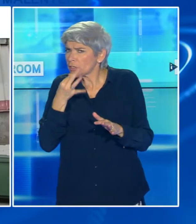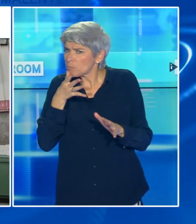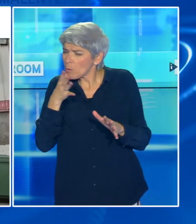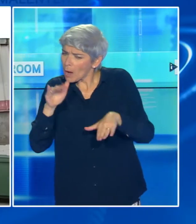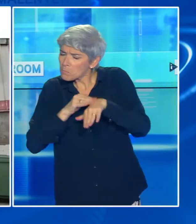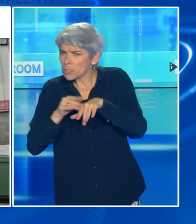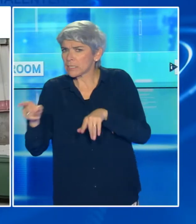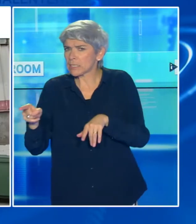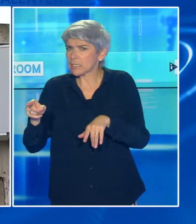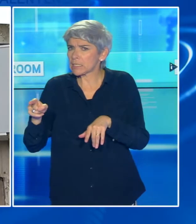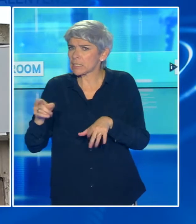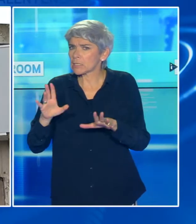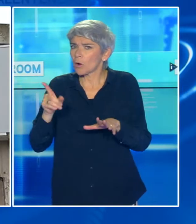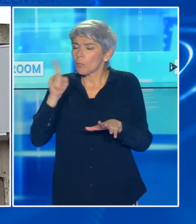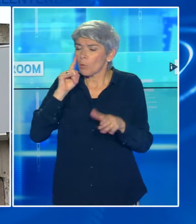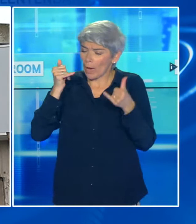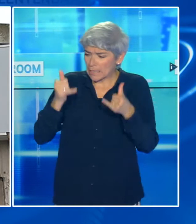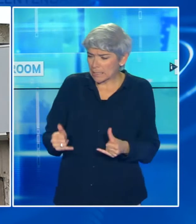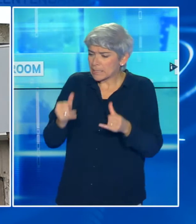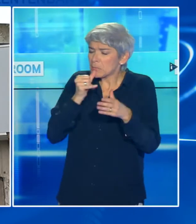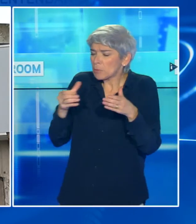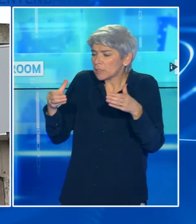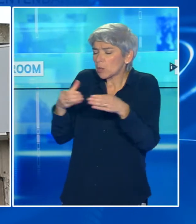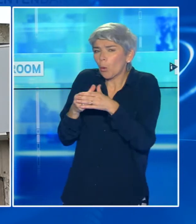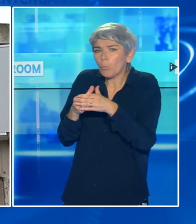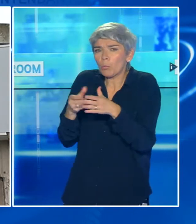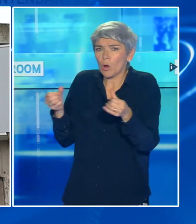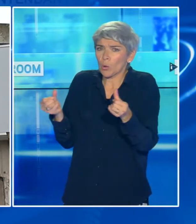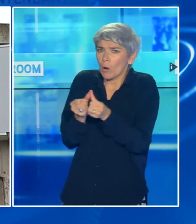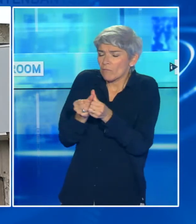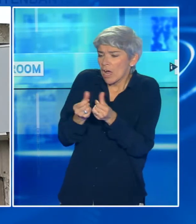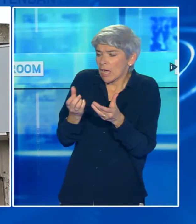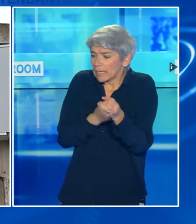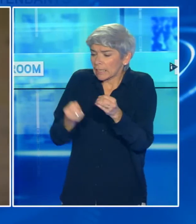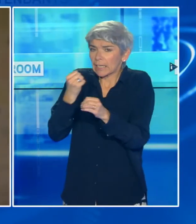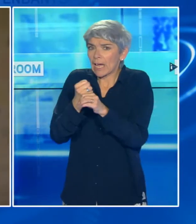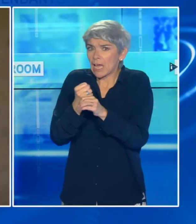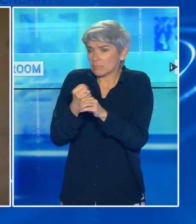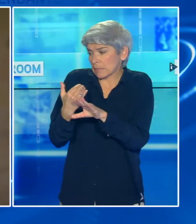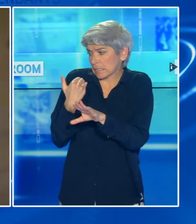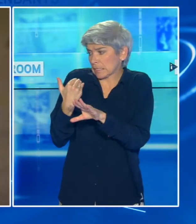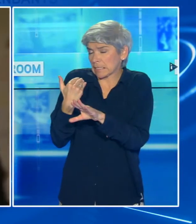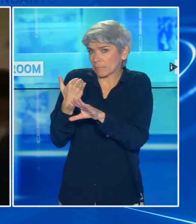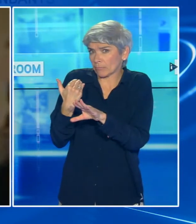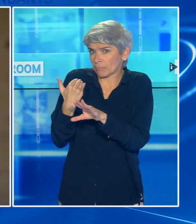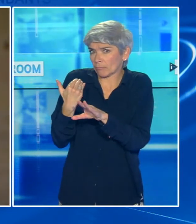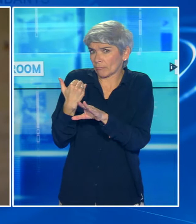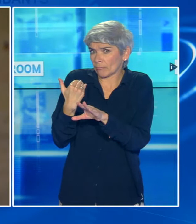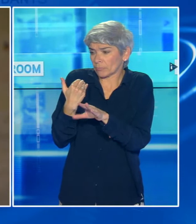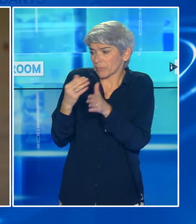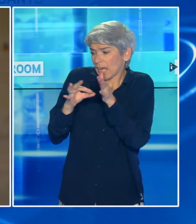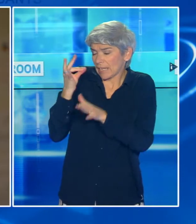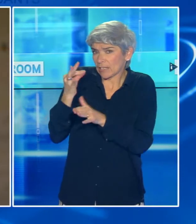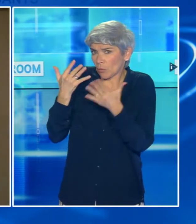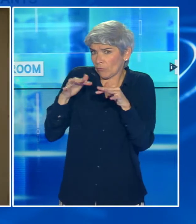la politique. Nous avons à Hayange un groupuscule qui s'intitule Hayange en résistance, qui a été créé quelques semaines après notre élection